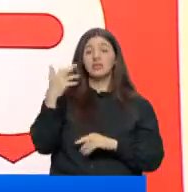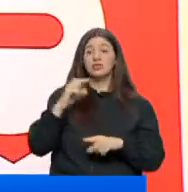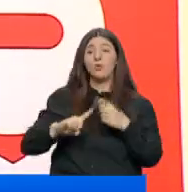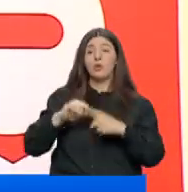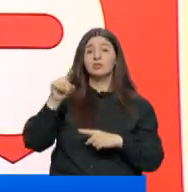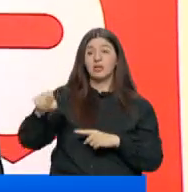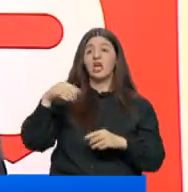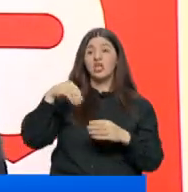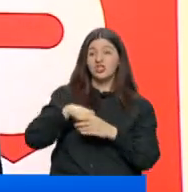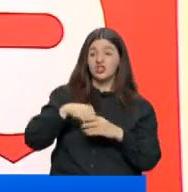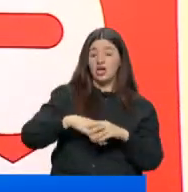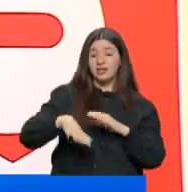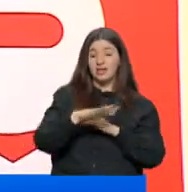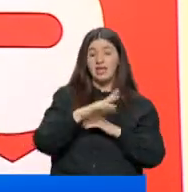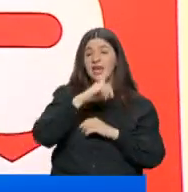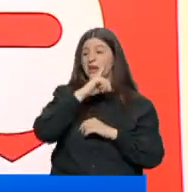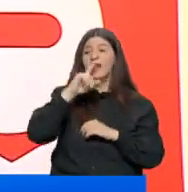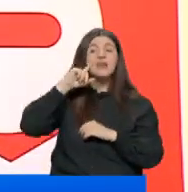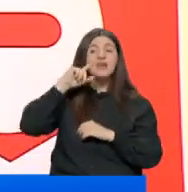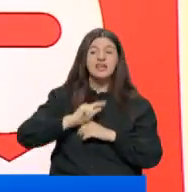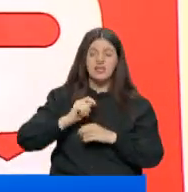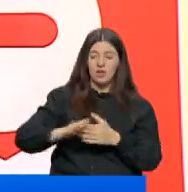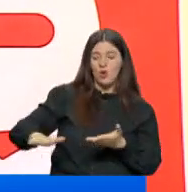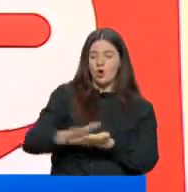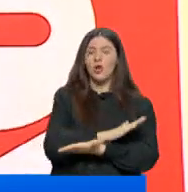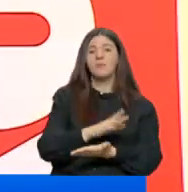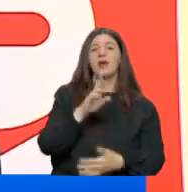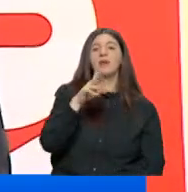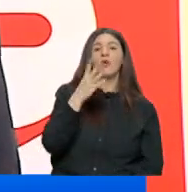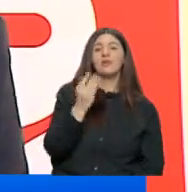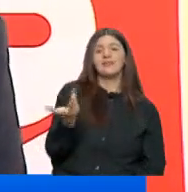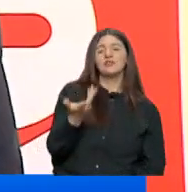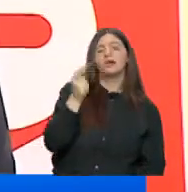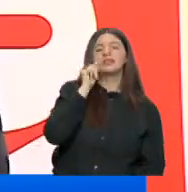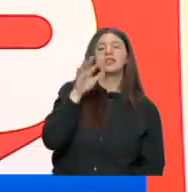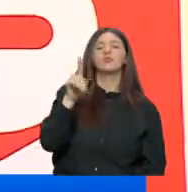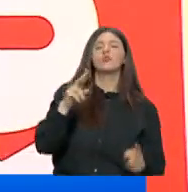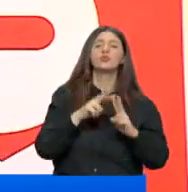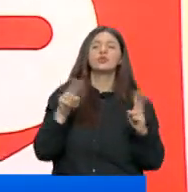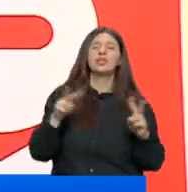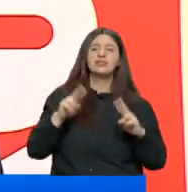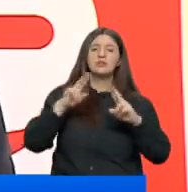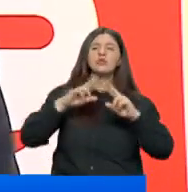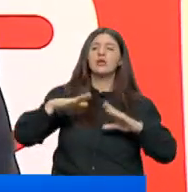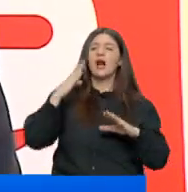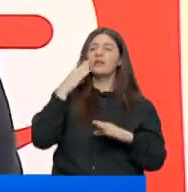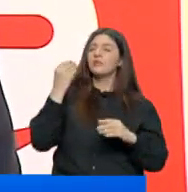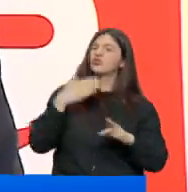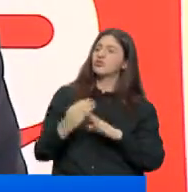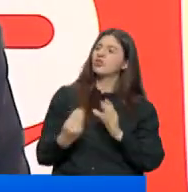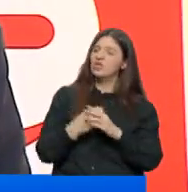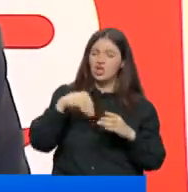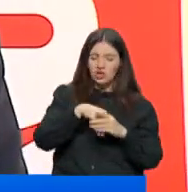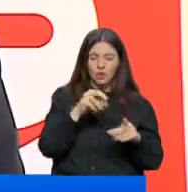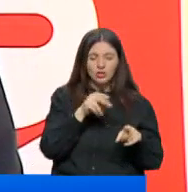politika içerideki rezaleti örtmenin bir kılıfı haline getirilebilir mi? Nasıl olsa insanlar uluslararası alanda gerçekleşenleri